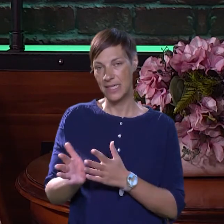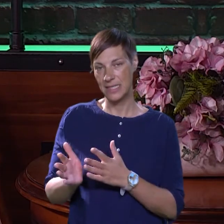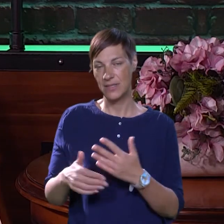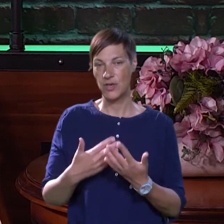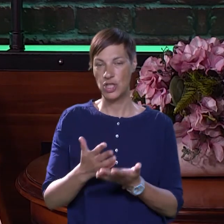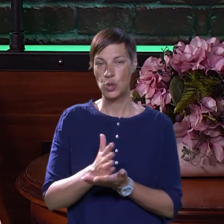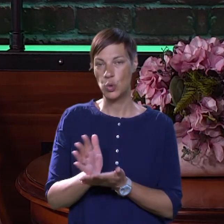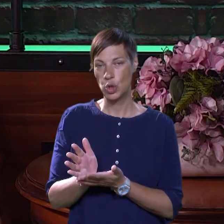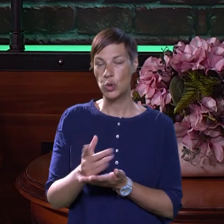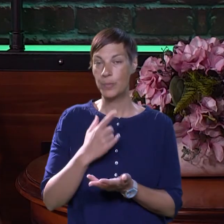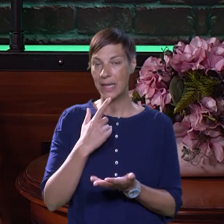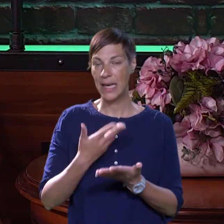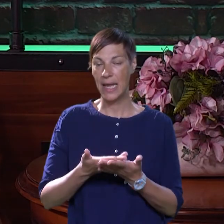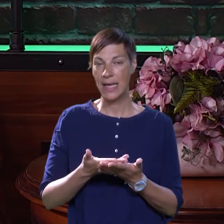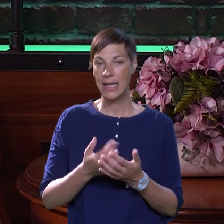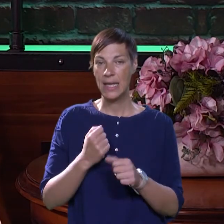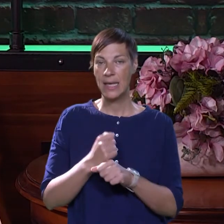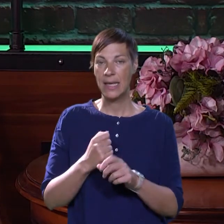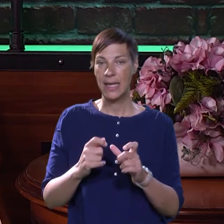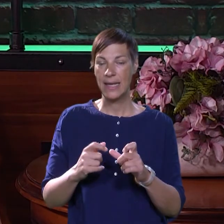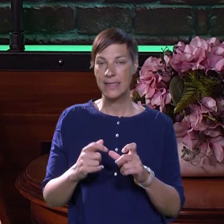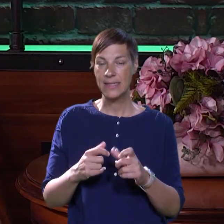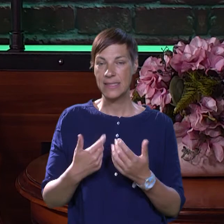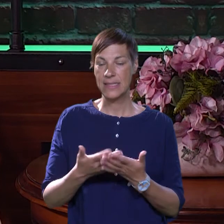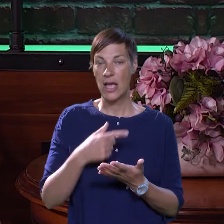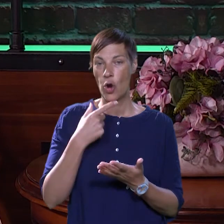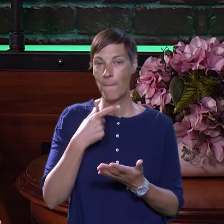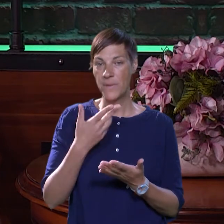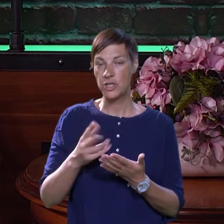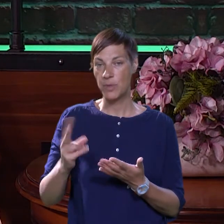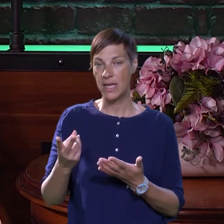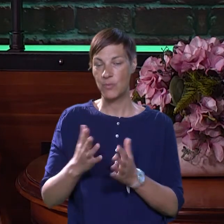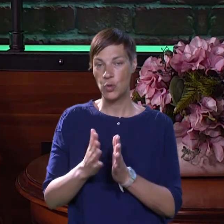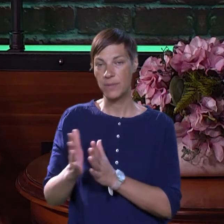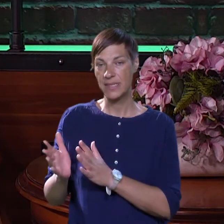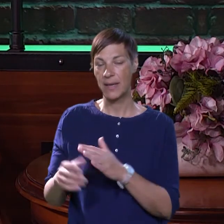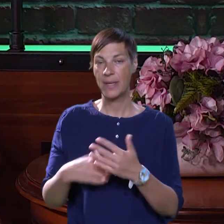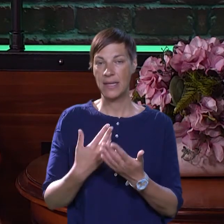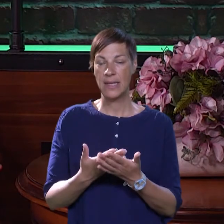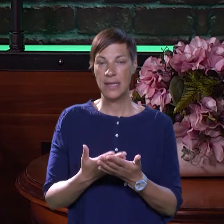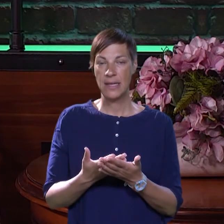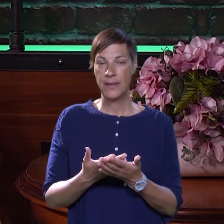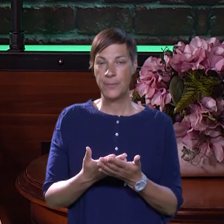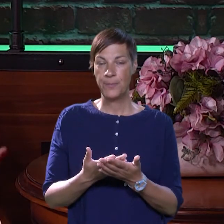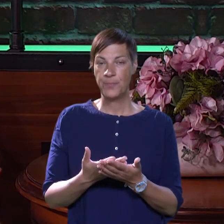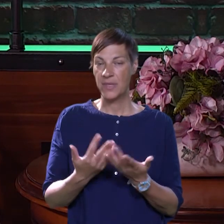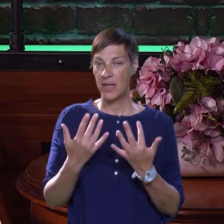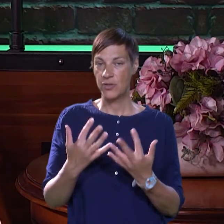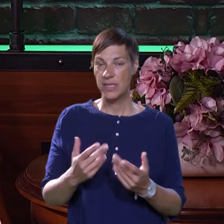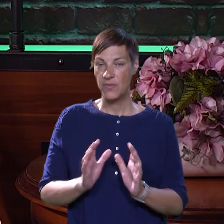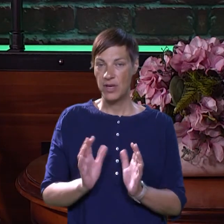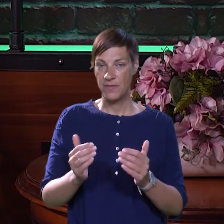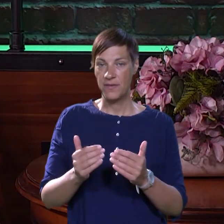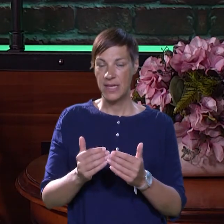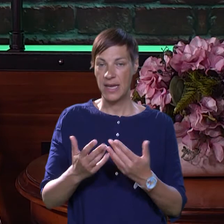Izdvojit ću službe neke i GSS, nego pričamo u nekim drugim segmentima. Pa tako i u stvari kako ćete zatvoriti